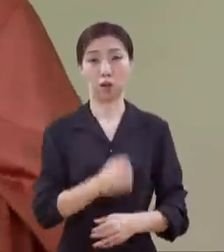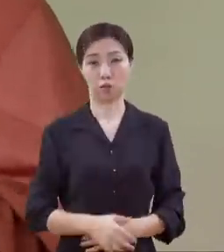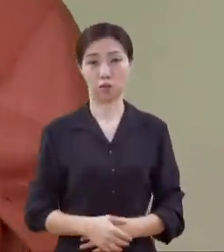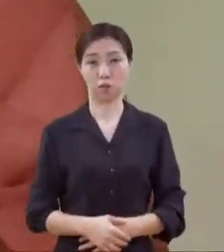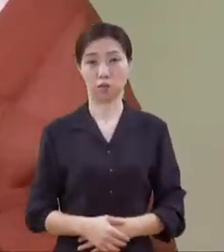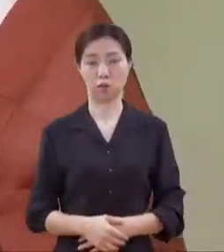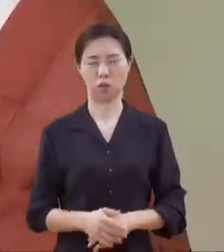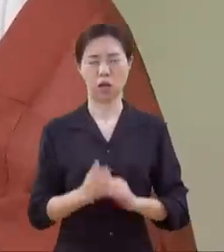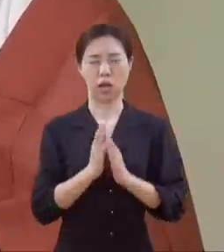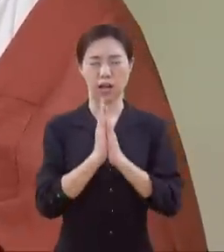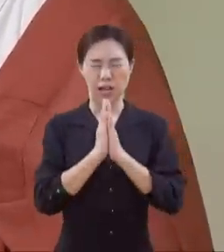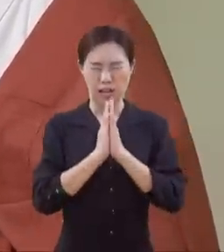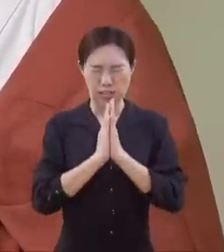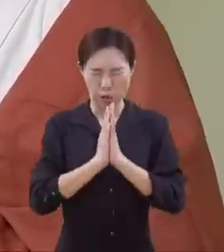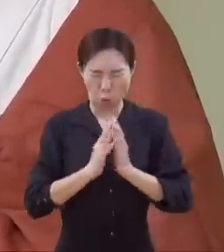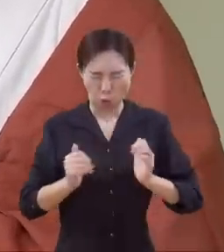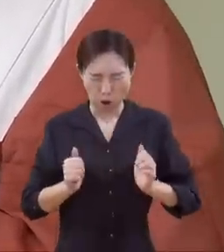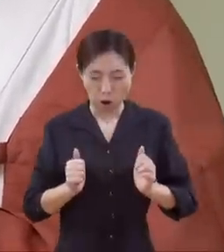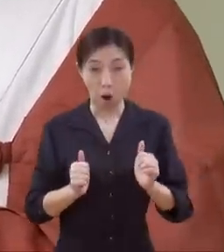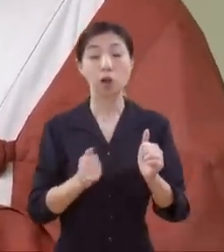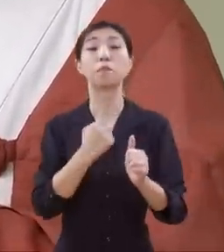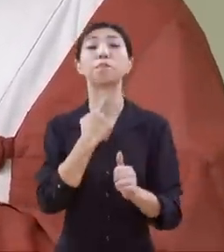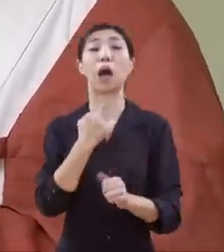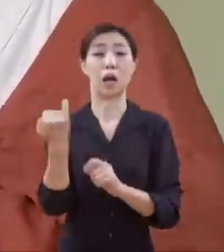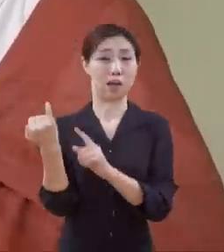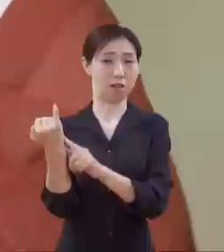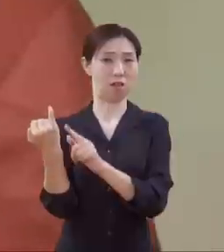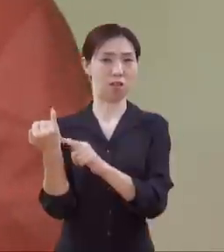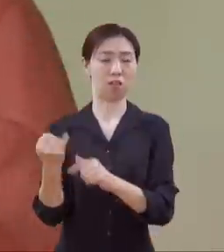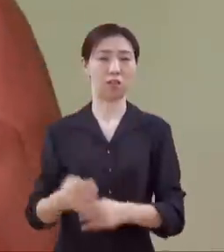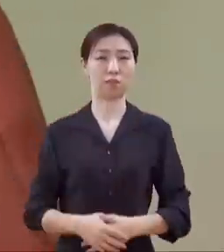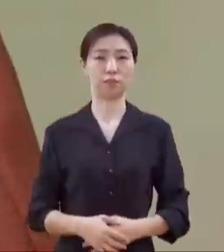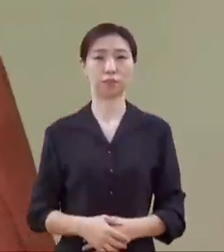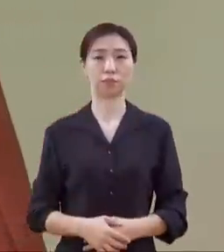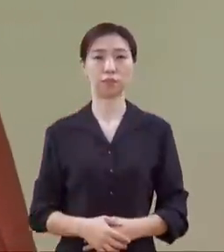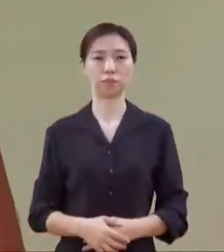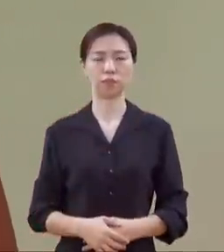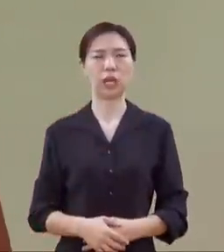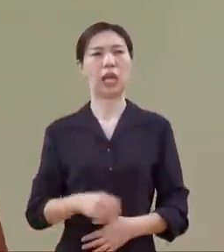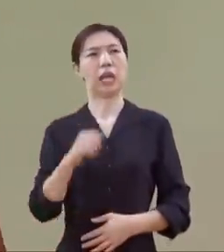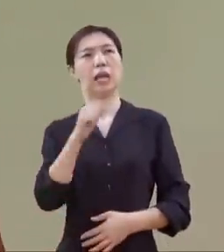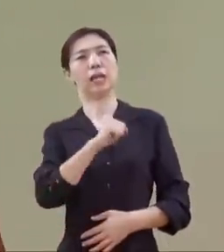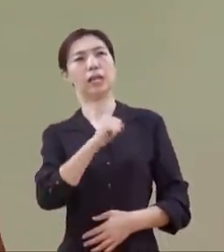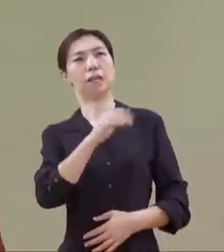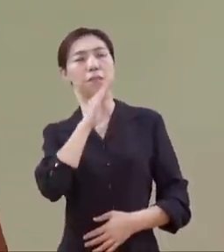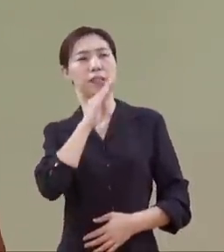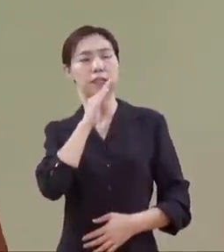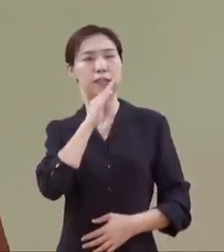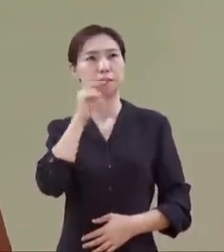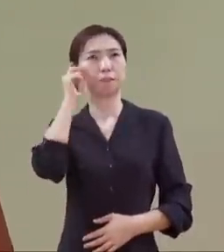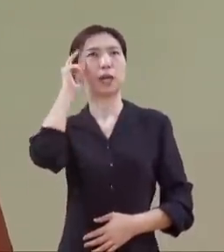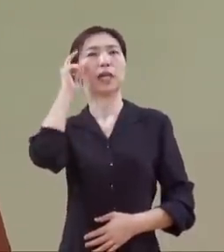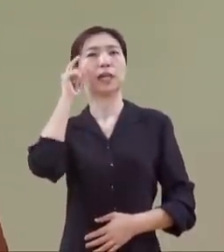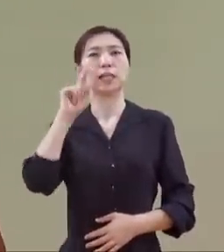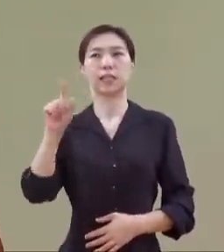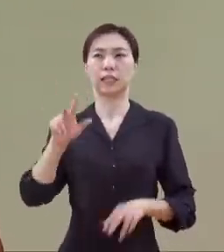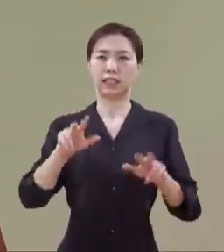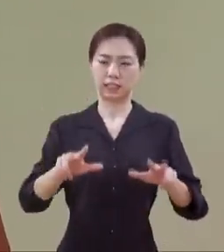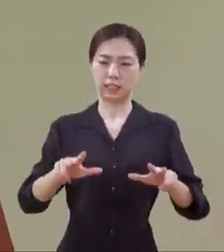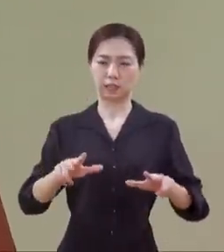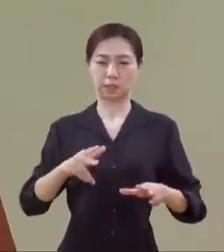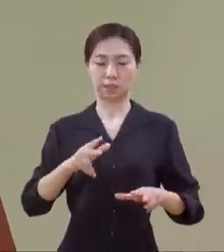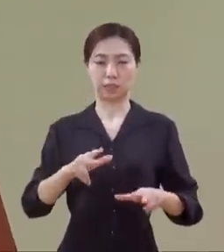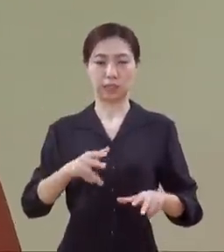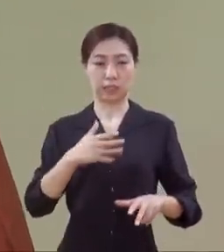좀 열심히 했던 그런 불자분이었나 봐요 아 그래 지금 나에게 필요한 건 일단 마음에 안정이다 그 이제